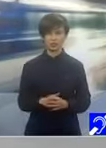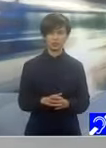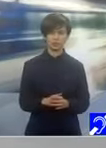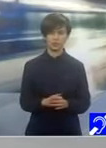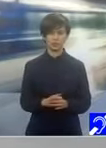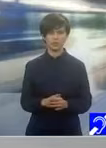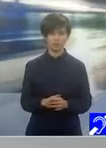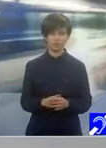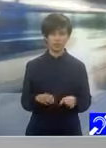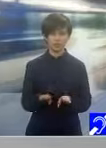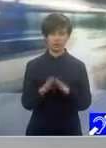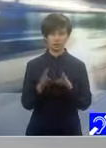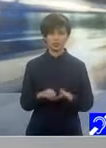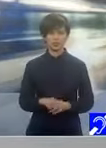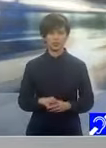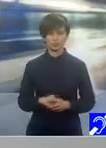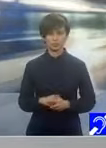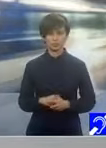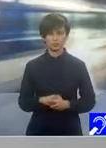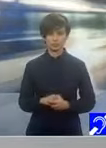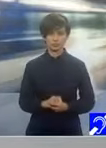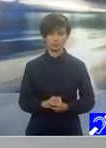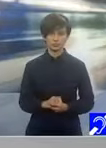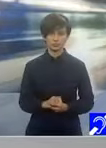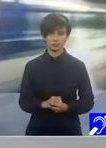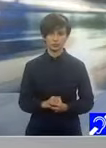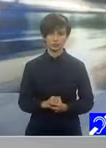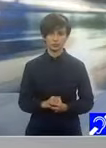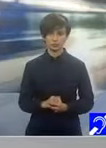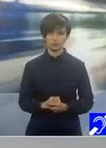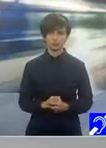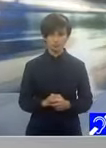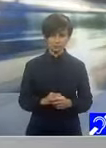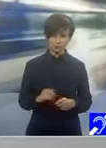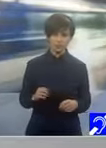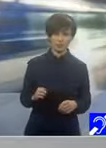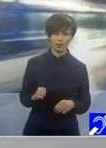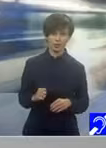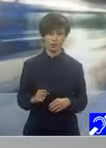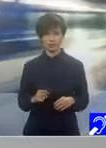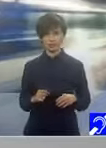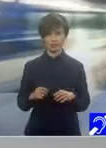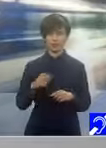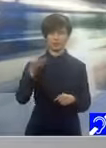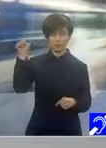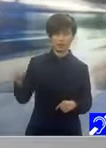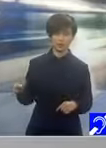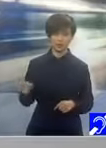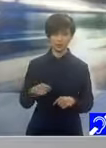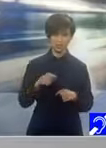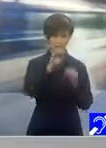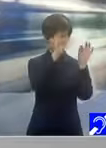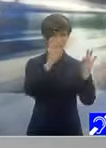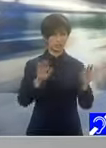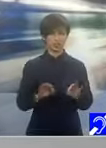meșterul. Da. A trebuit să în primele zile au fost pe șantier proiectanții și au constatat